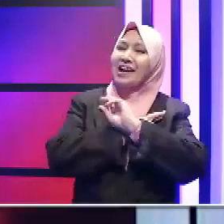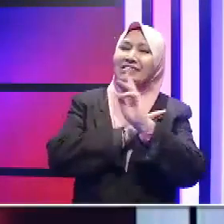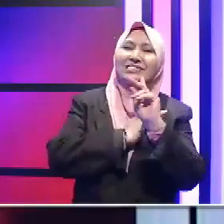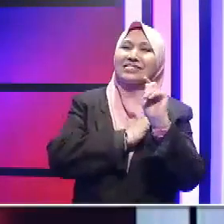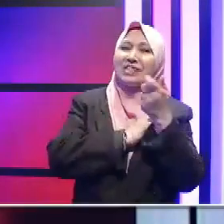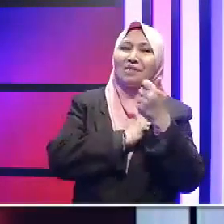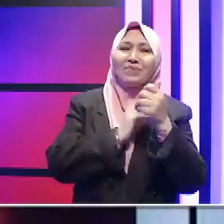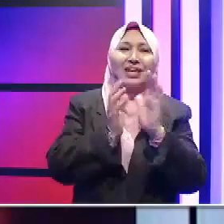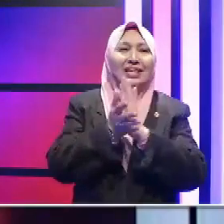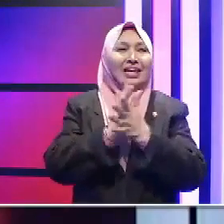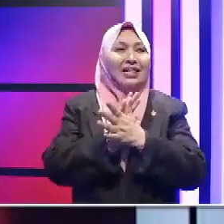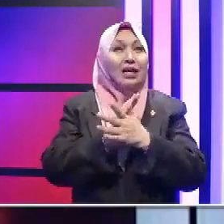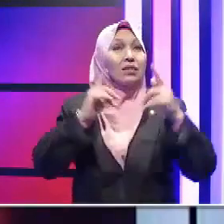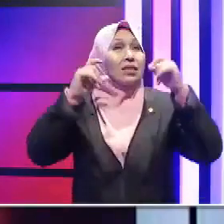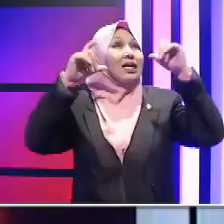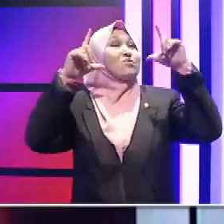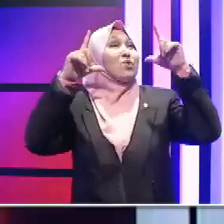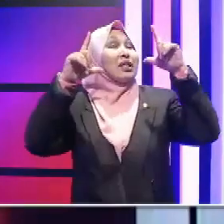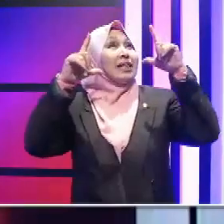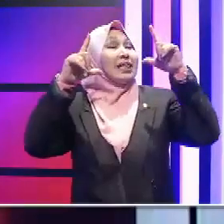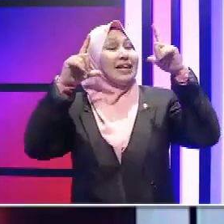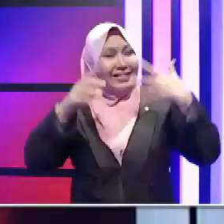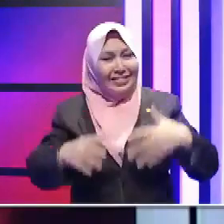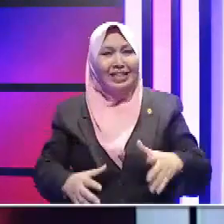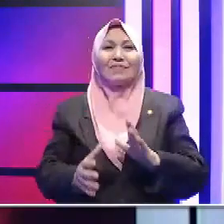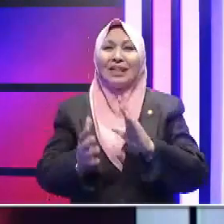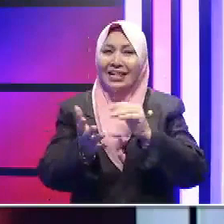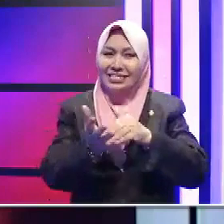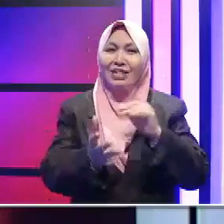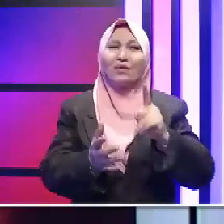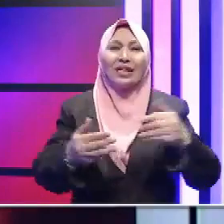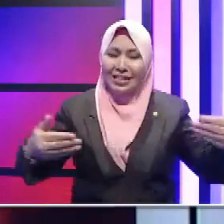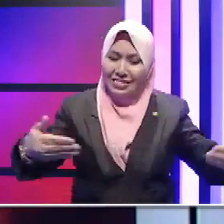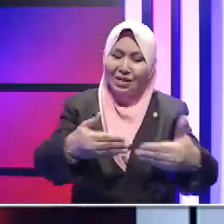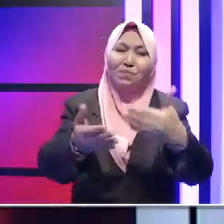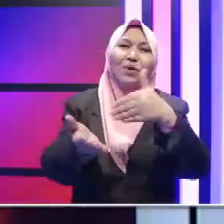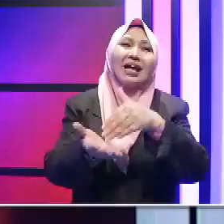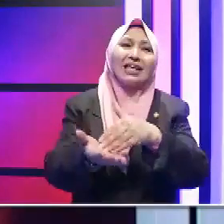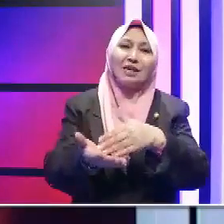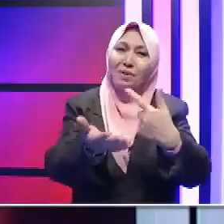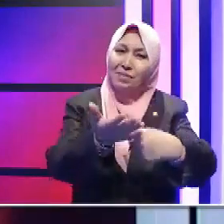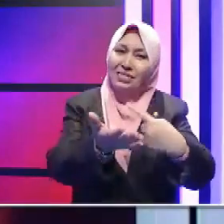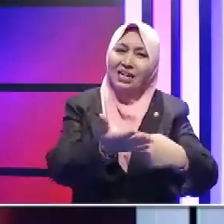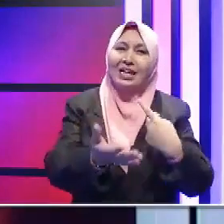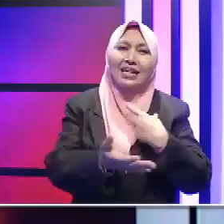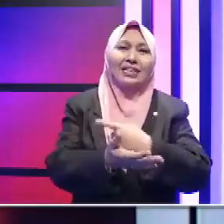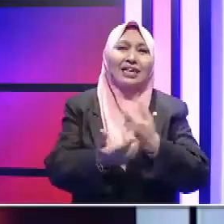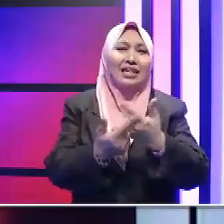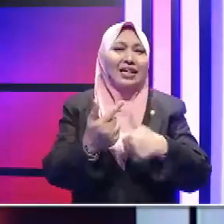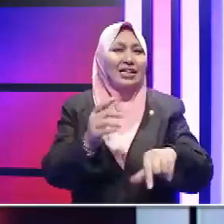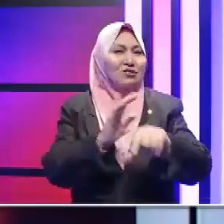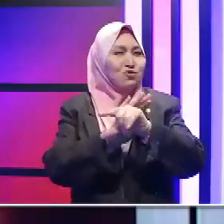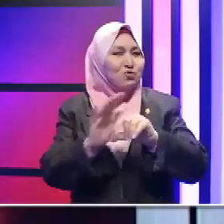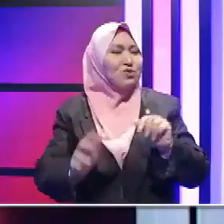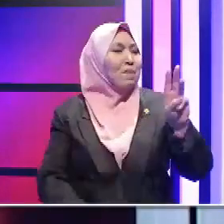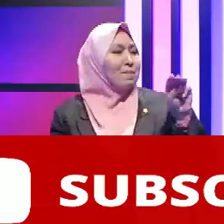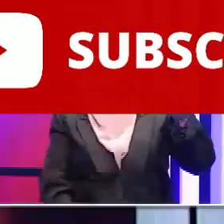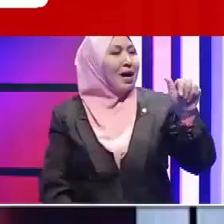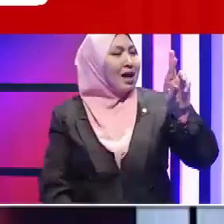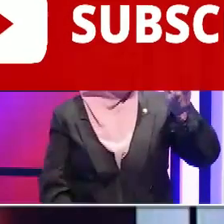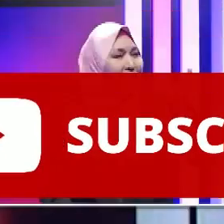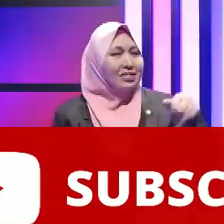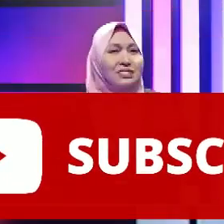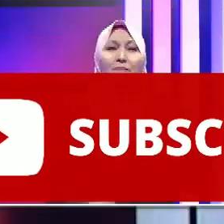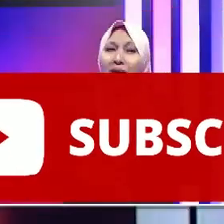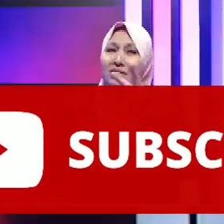ketipu supaya tempat sekejap satu kemudian kita sambung sabalik perbincangan cite yaitu daripada surat al-ma'arij zamannya